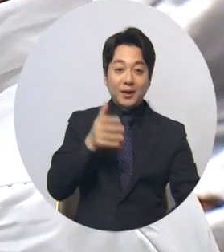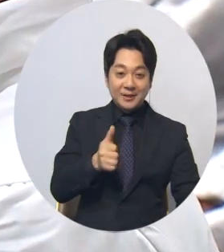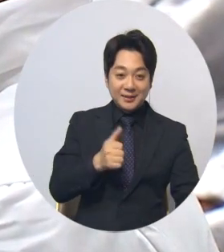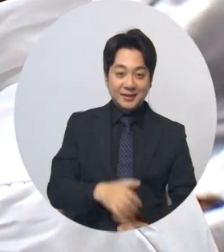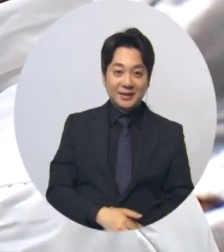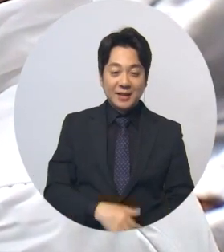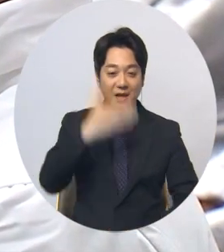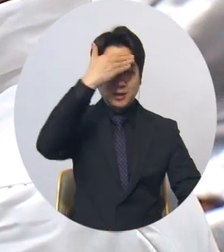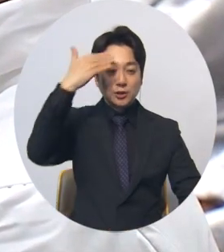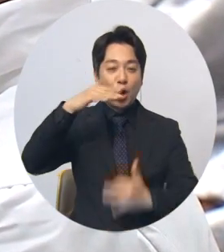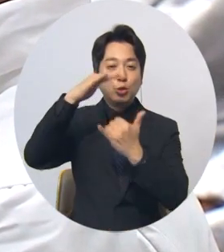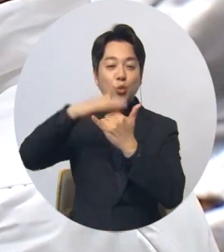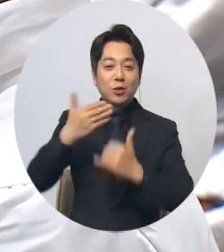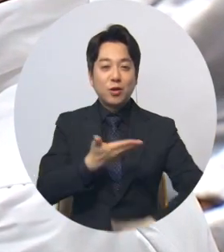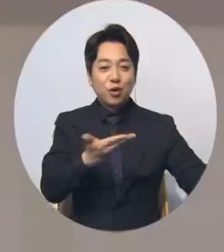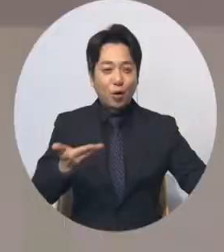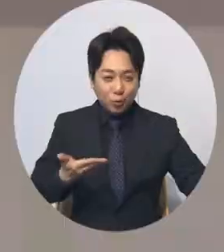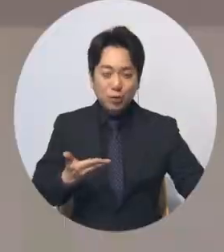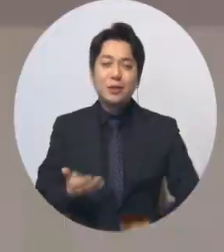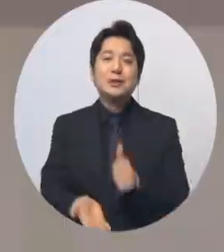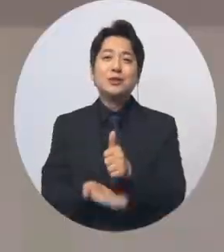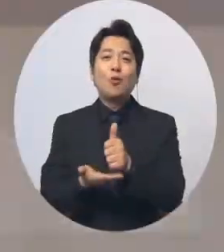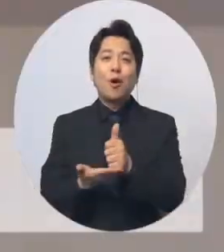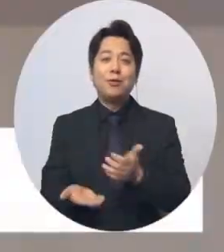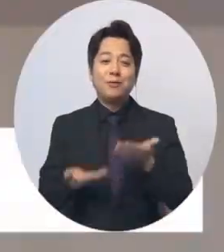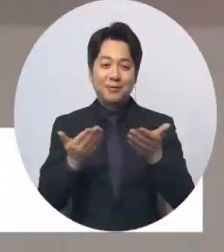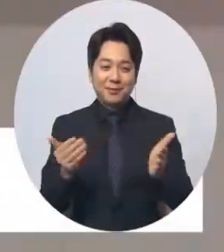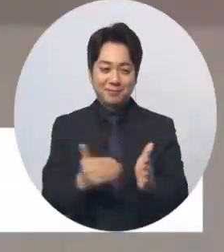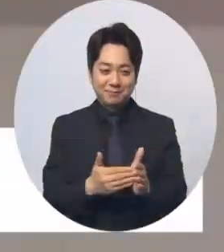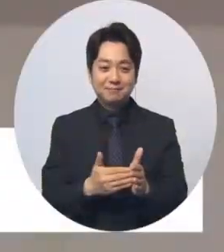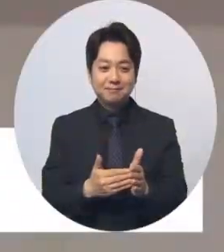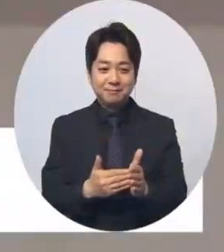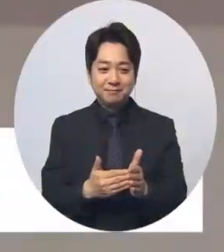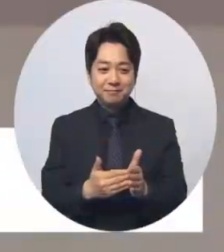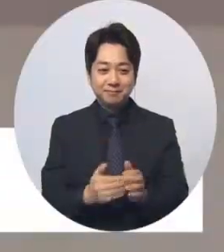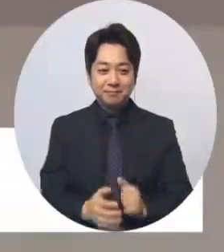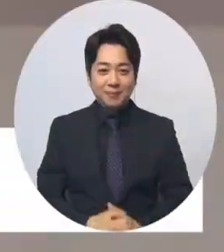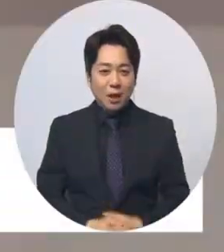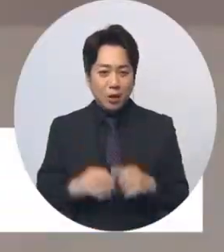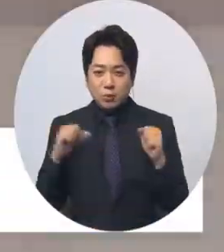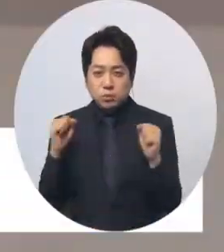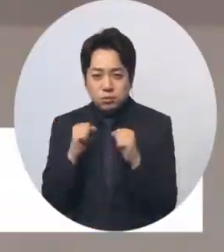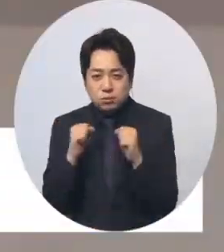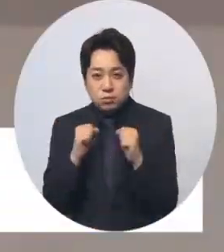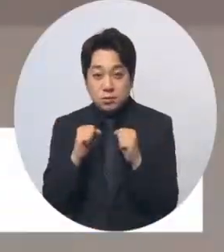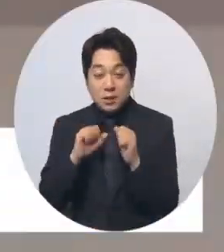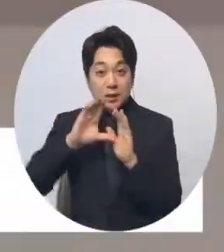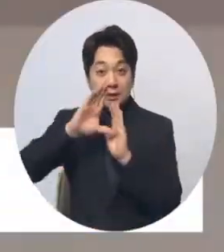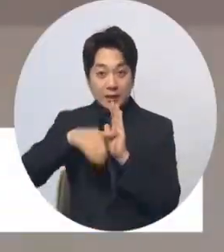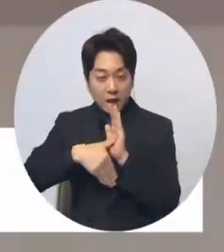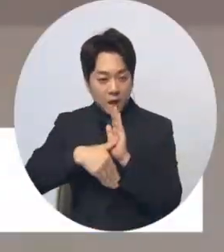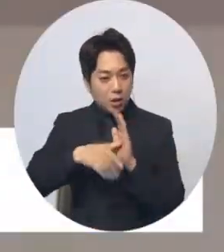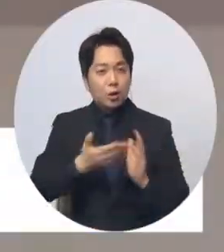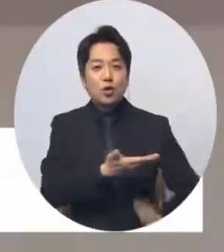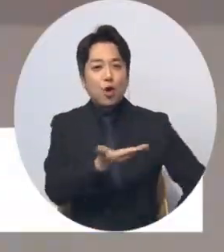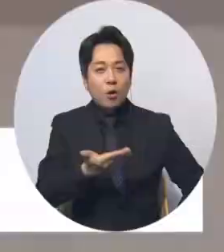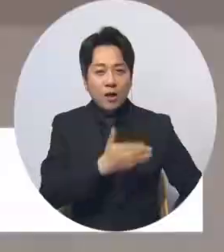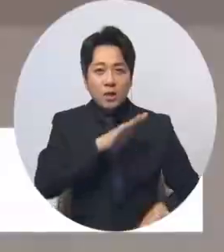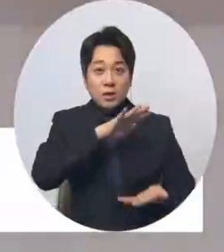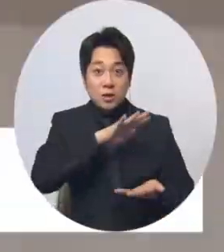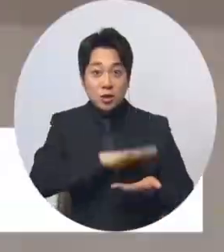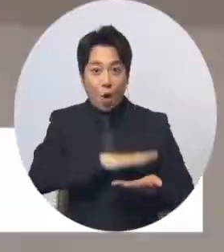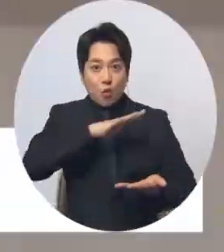참가하는 선수들을 응원했습니다. 추운 겨울을 녹이는 강인한 의지와 뜨거운 열정이